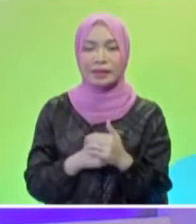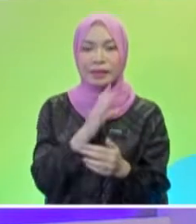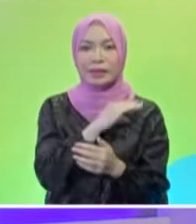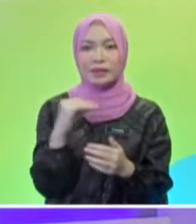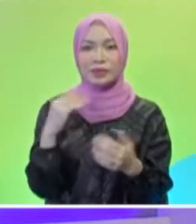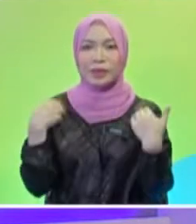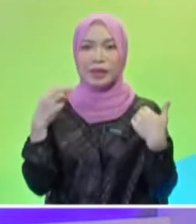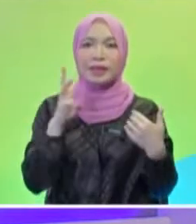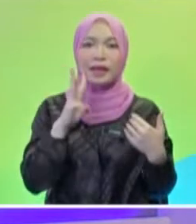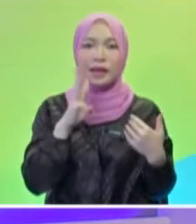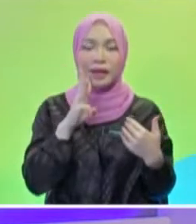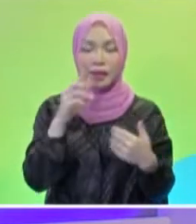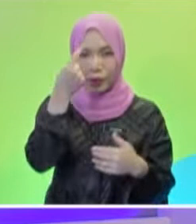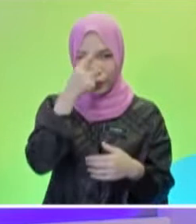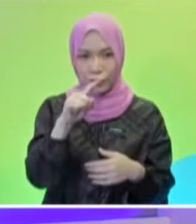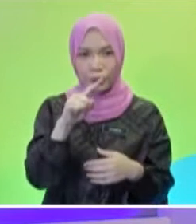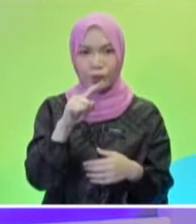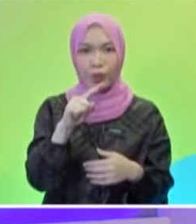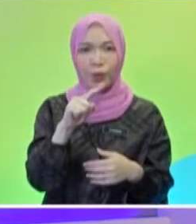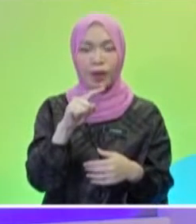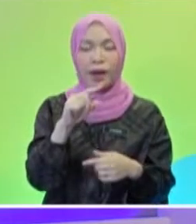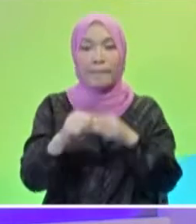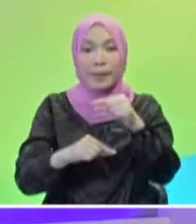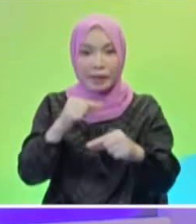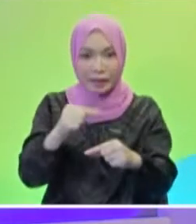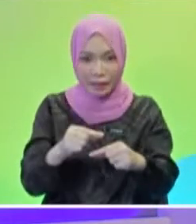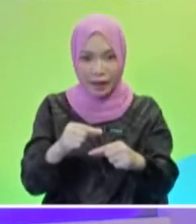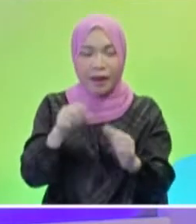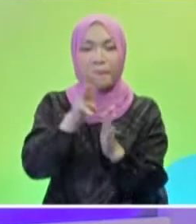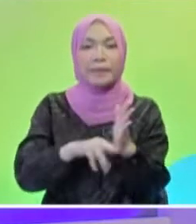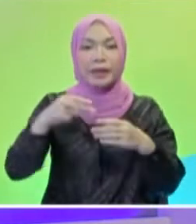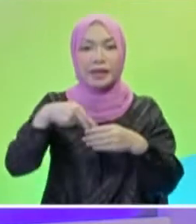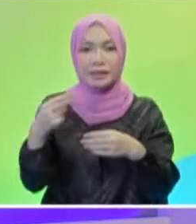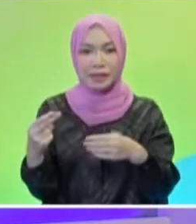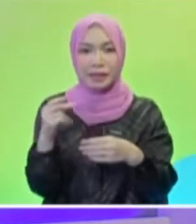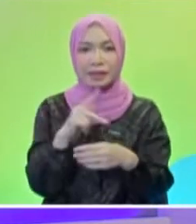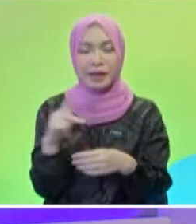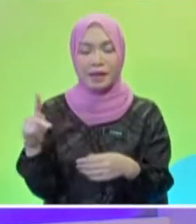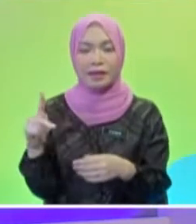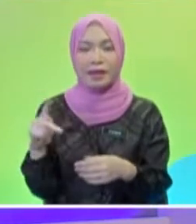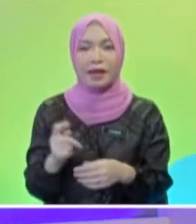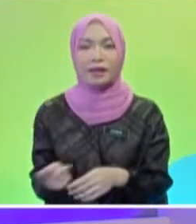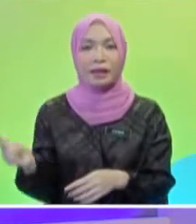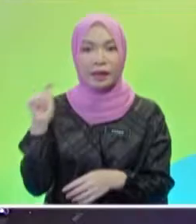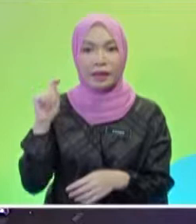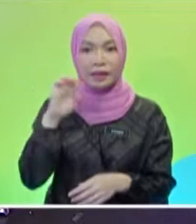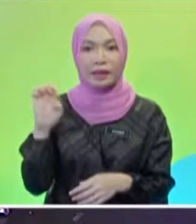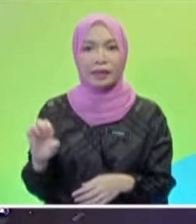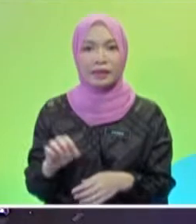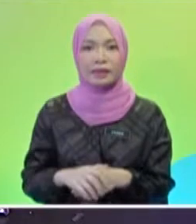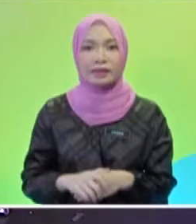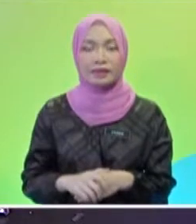tenaga kritik untuk menghasilkan tenaga elektrik Atuk ada pernah lengah 4men hidroelektrik